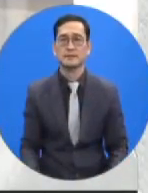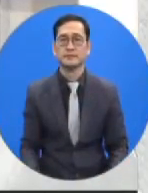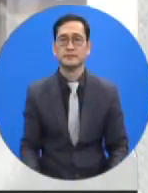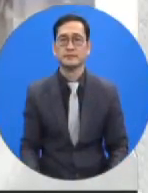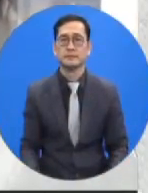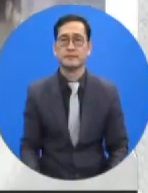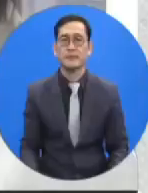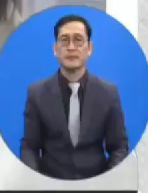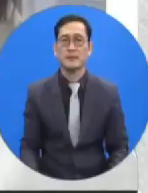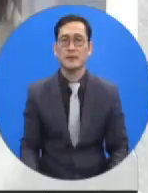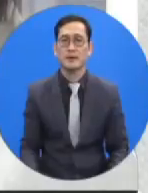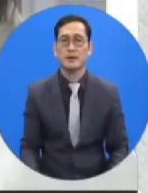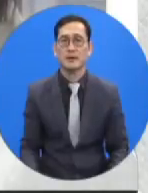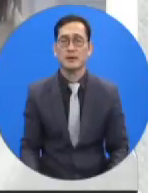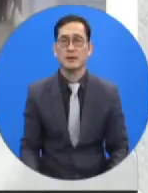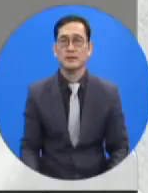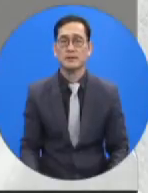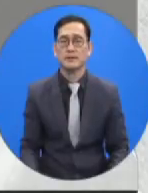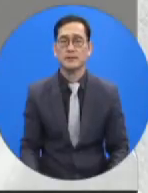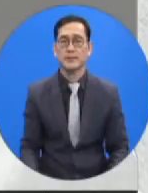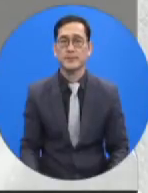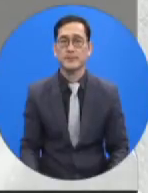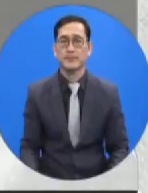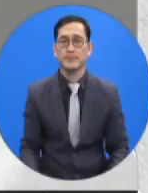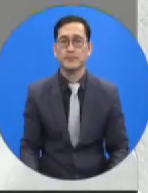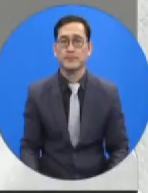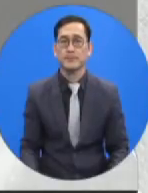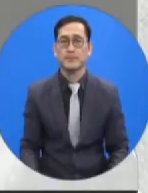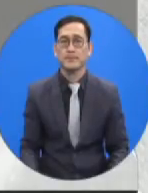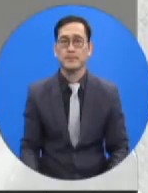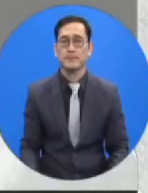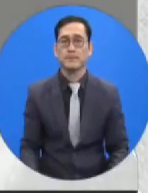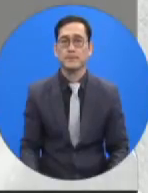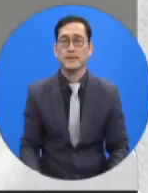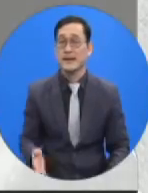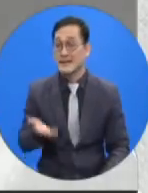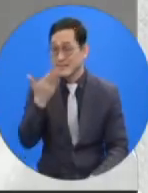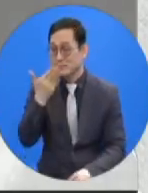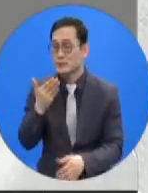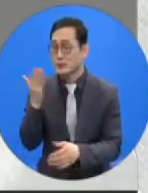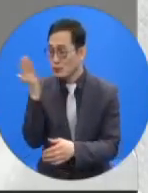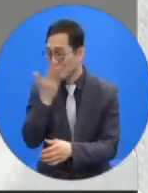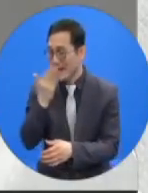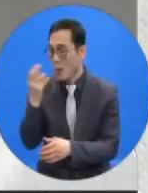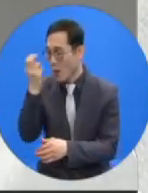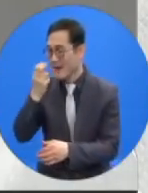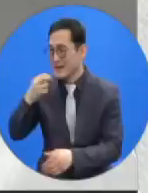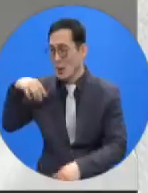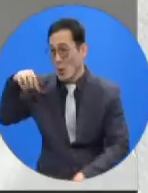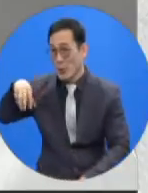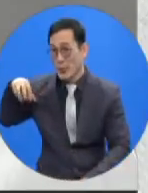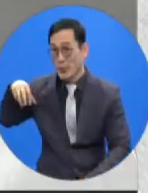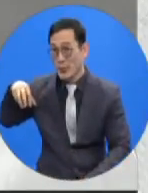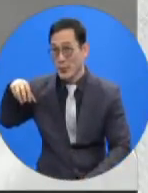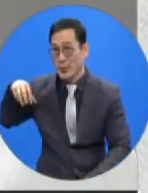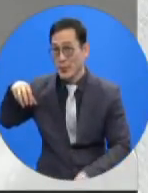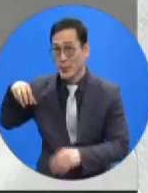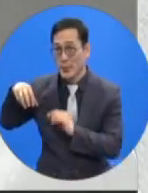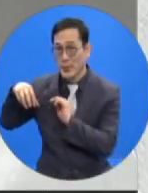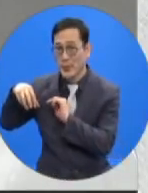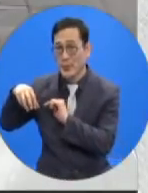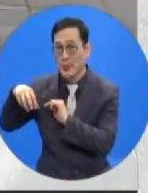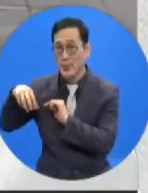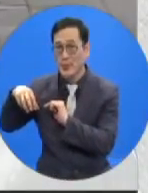많이 한다고 보고 있어요. 그런데 묘하게 대형 음식점, 룸사롱이라 불리는 곳은 관리를 잘 못해요. 이용주점,